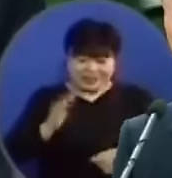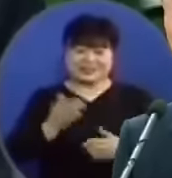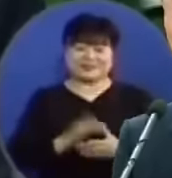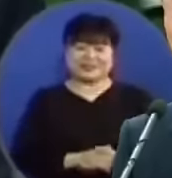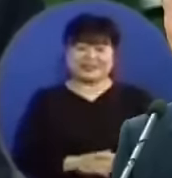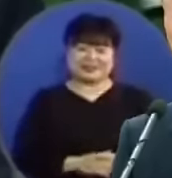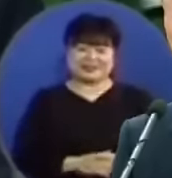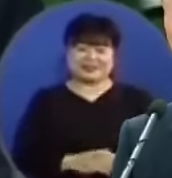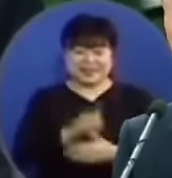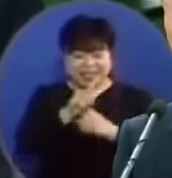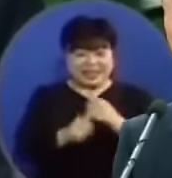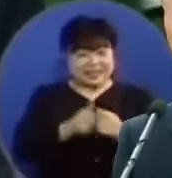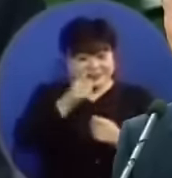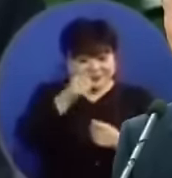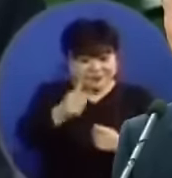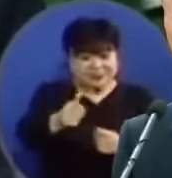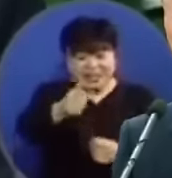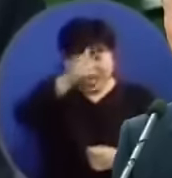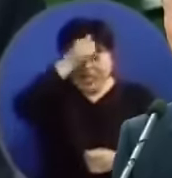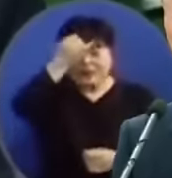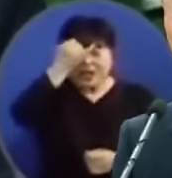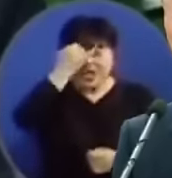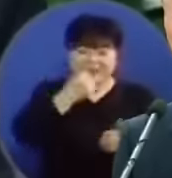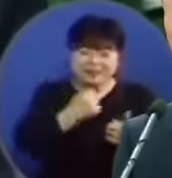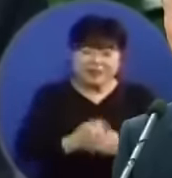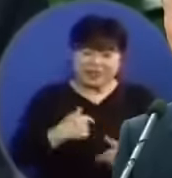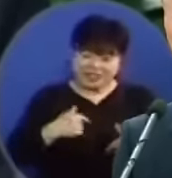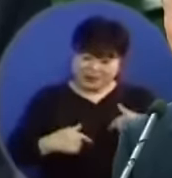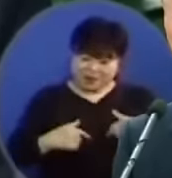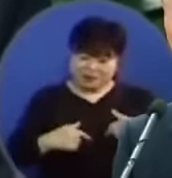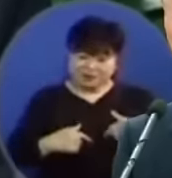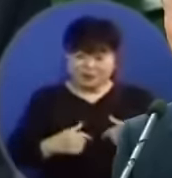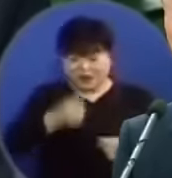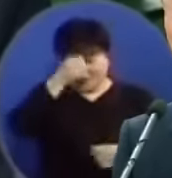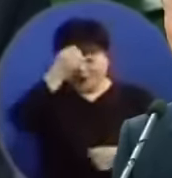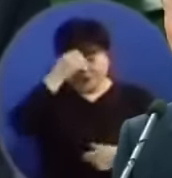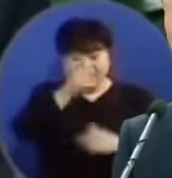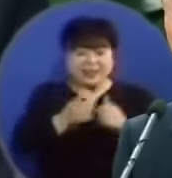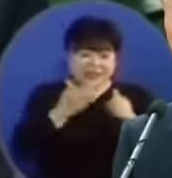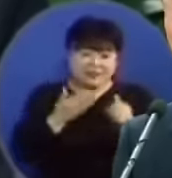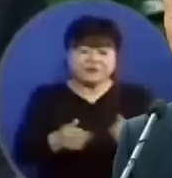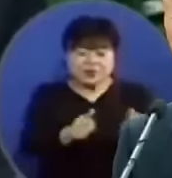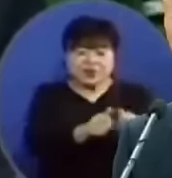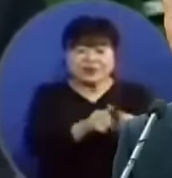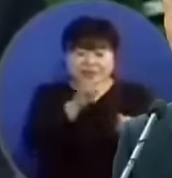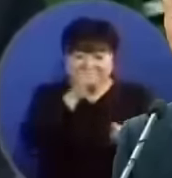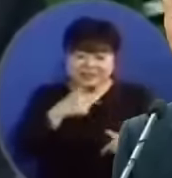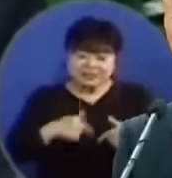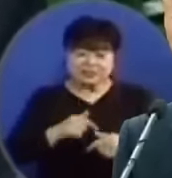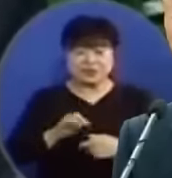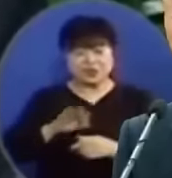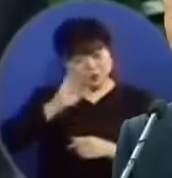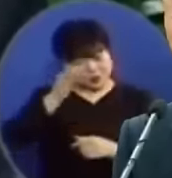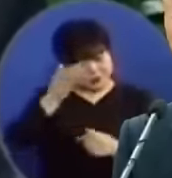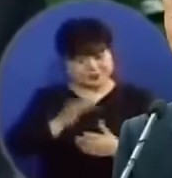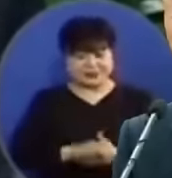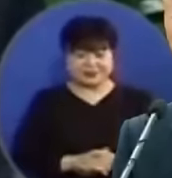것입니다. 하나님이 아담과 하와 때문에 기뻐하시고 아담과 하와는 하나님 곁에 있으니까 기쁨이